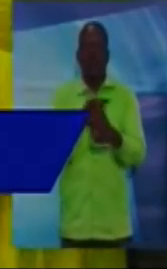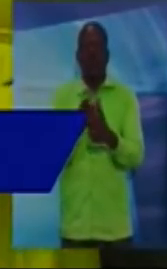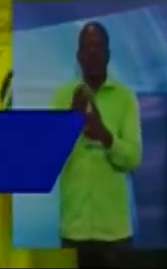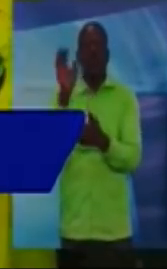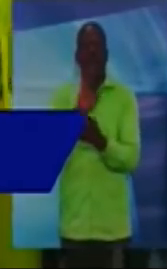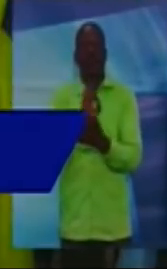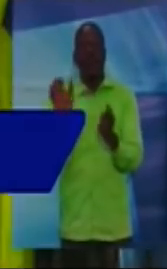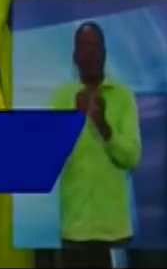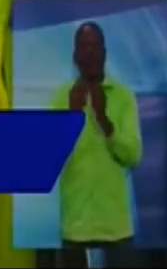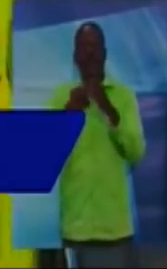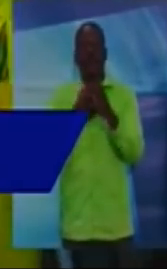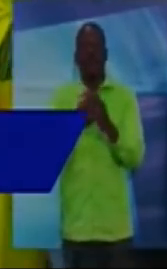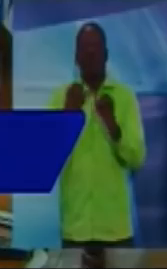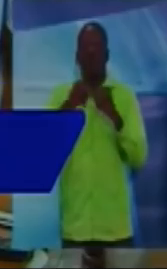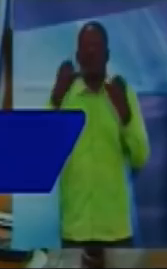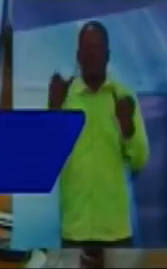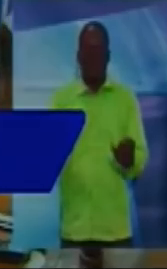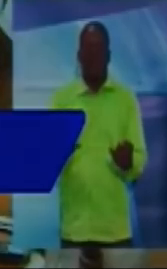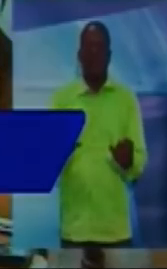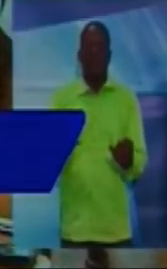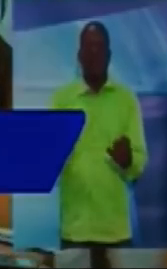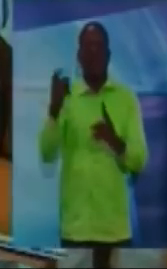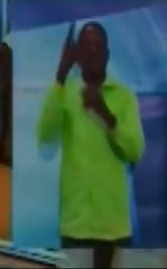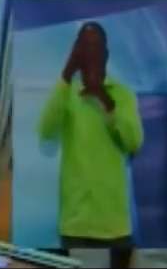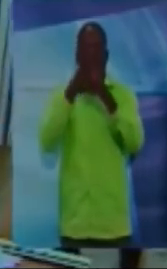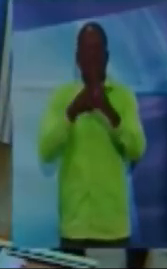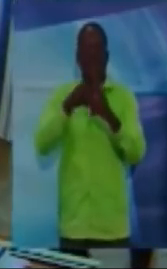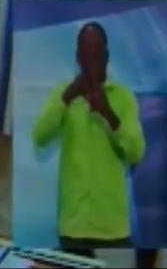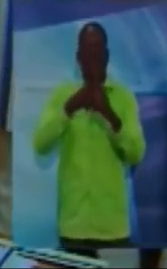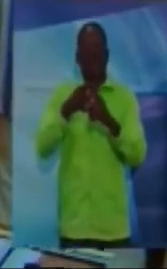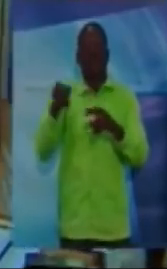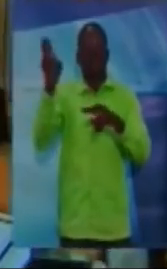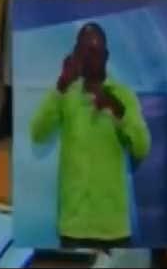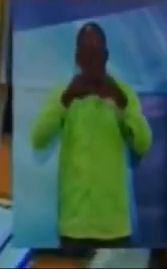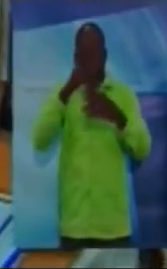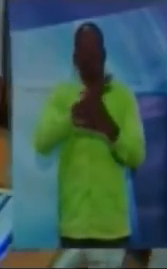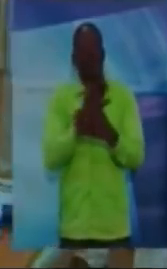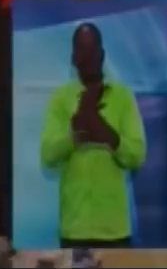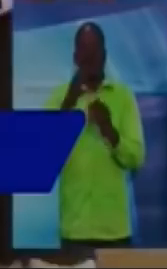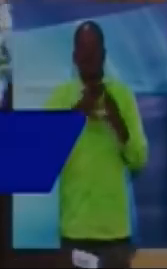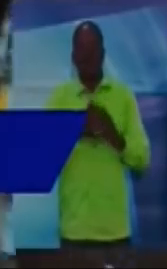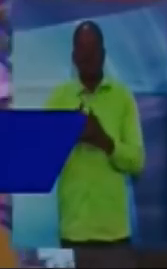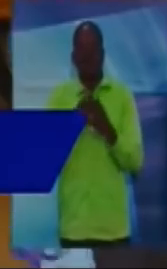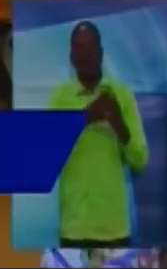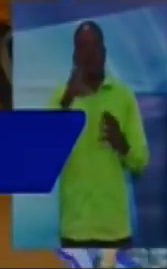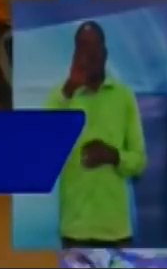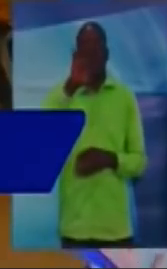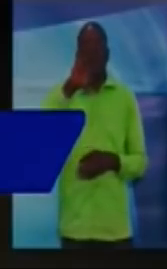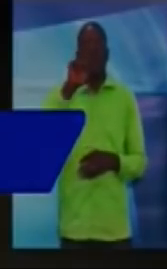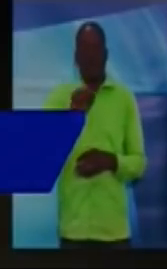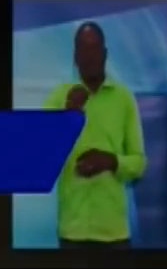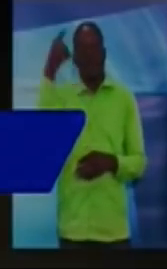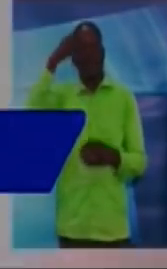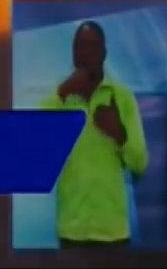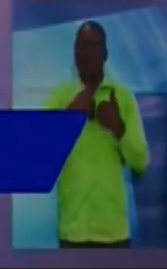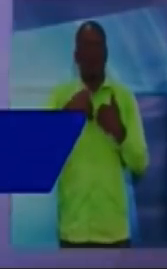En début de journal. La température est une fois de plus montée entre les États-Unis et l'Iran. L'État islamique n'a